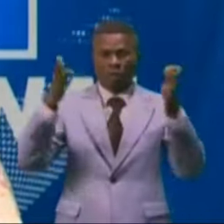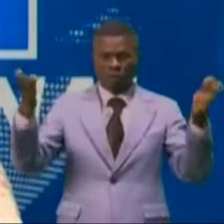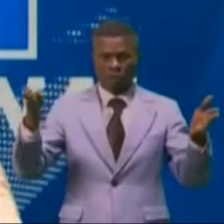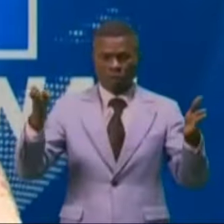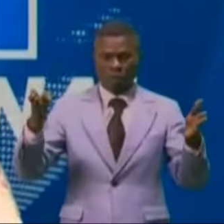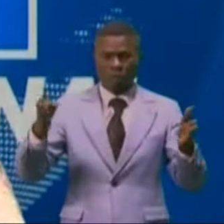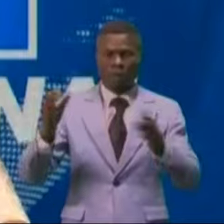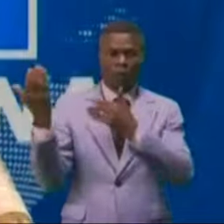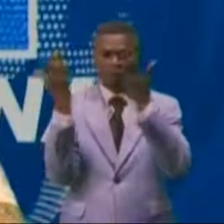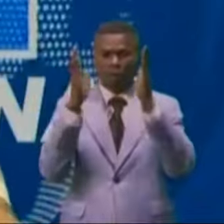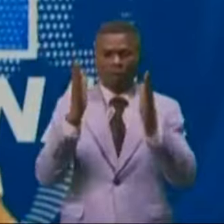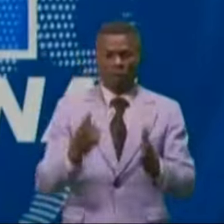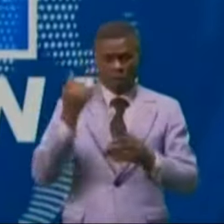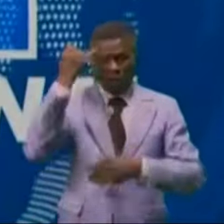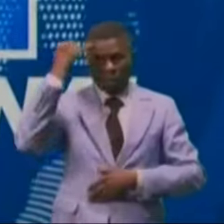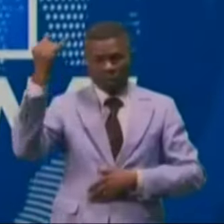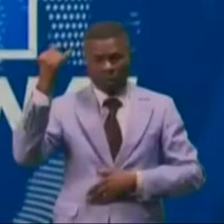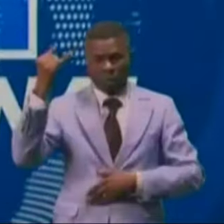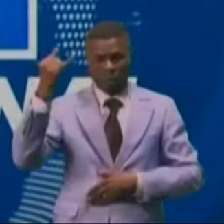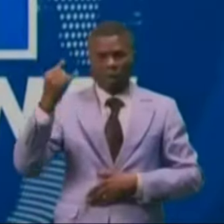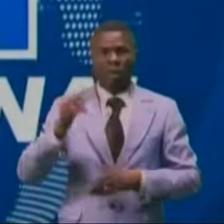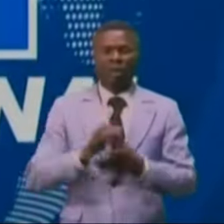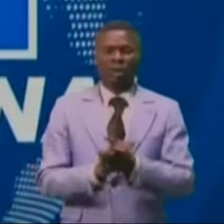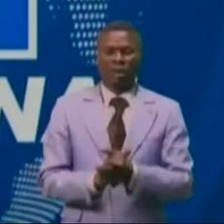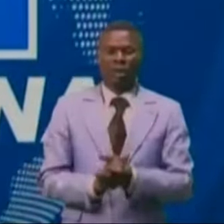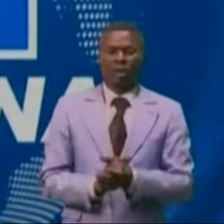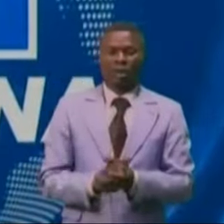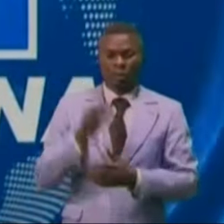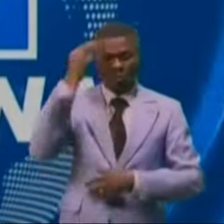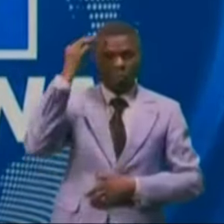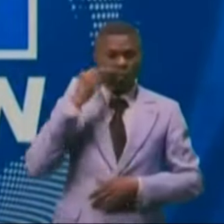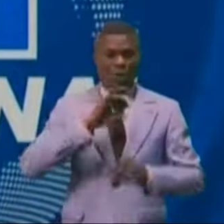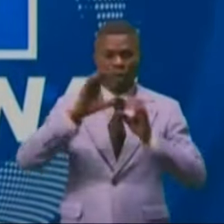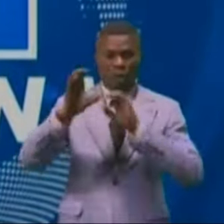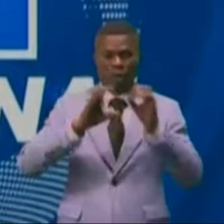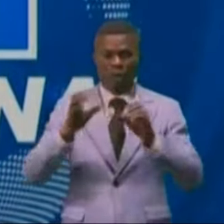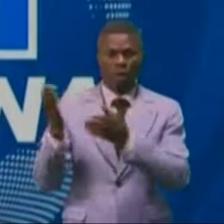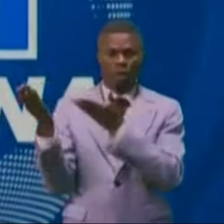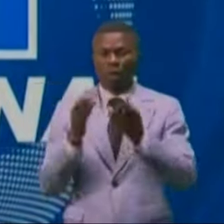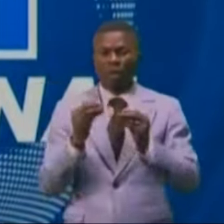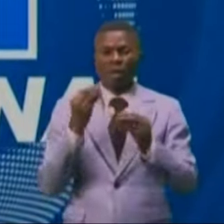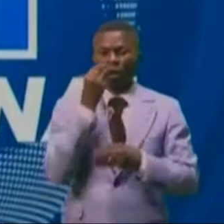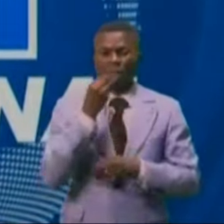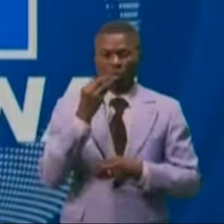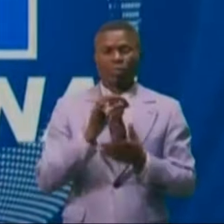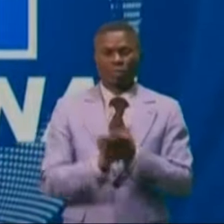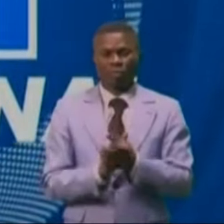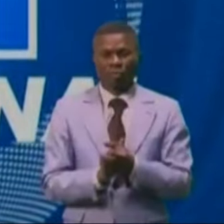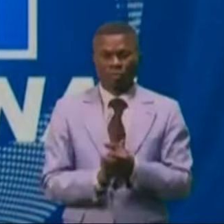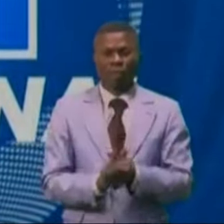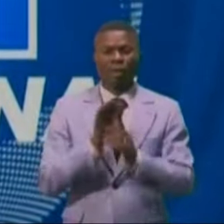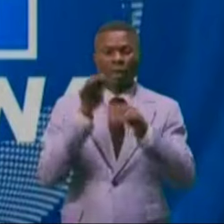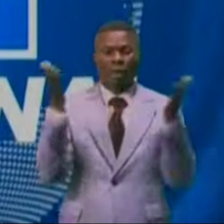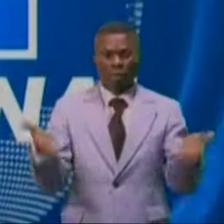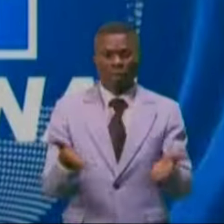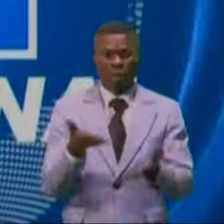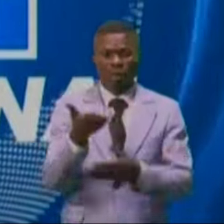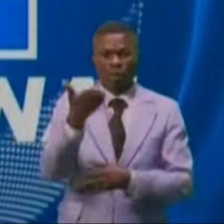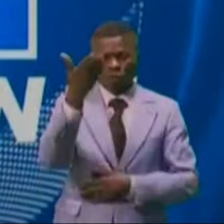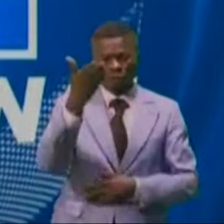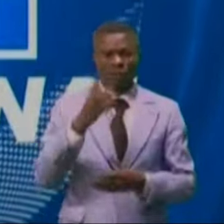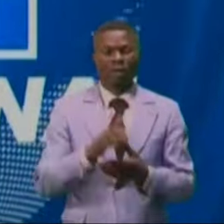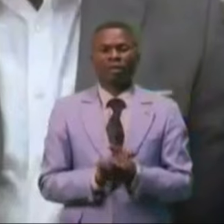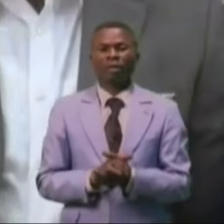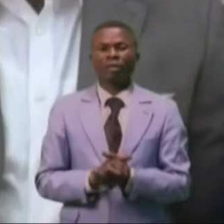Business Day, une initiative de Jean-Clément Diambilay. Le ministre de la Communication et Médias, Patrick Muyaya Katembwe, y a pris part. Gaëtan Magalano.